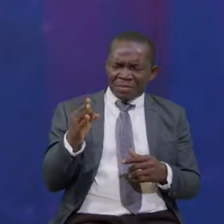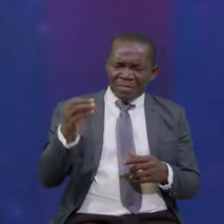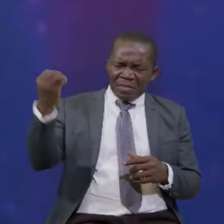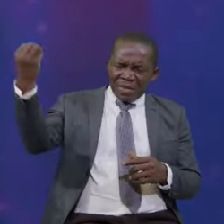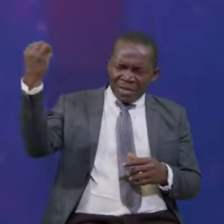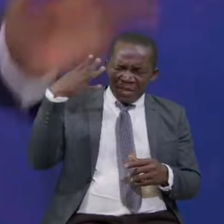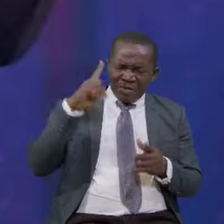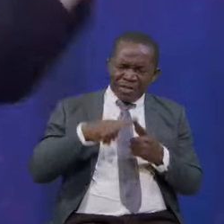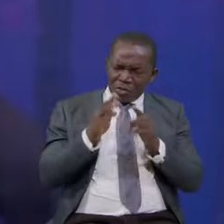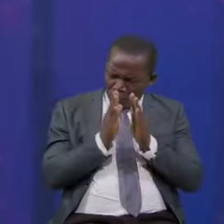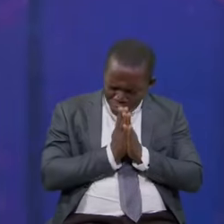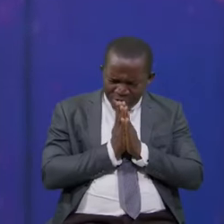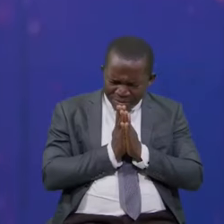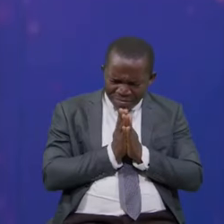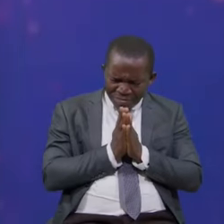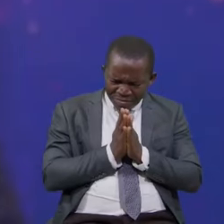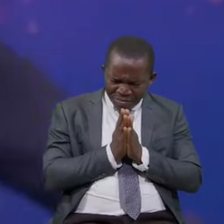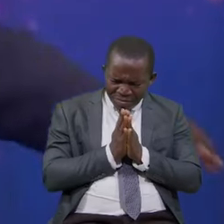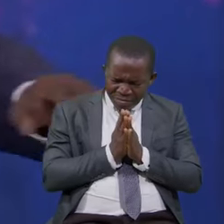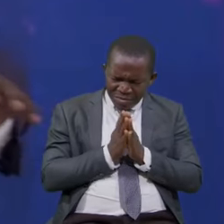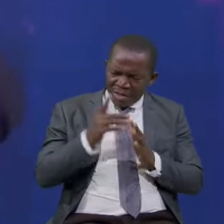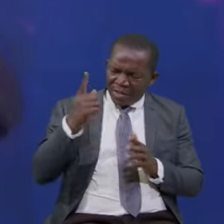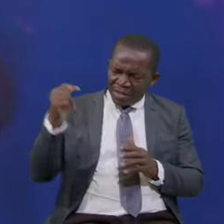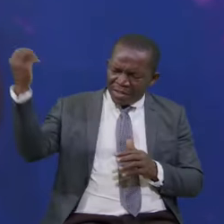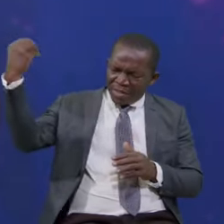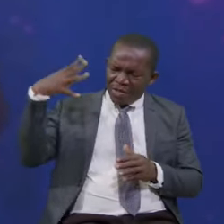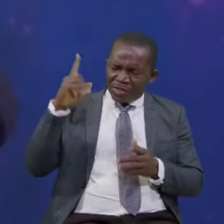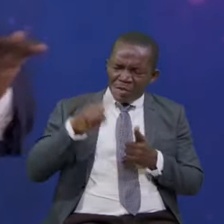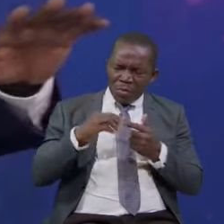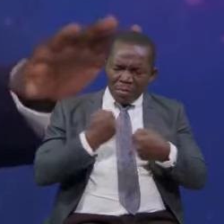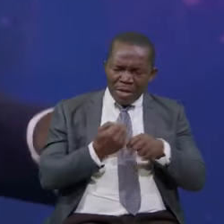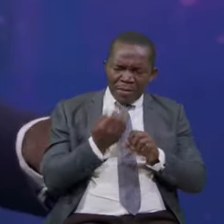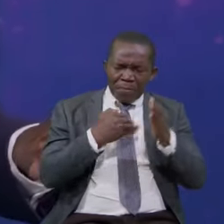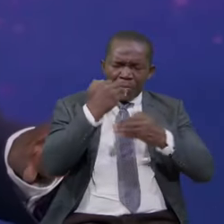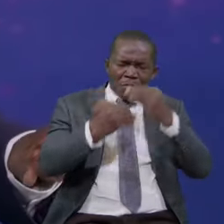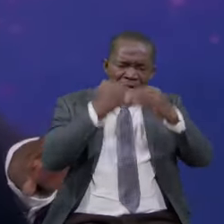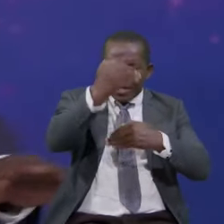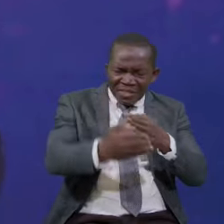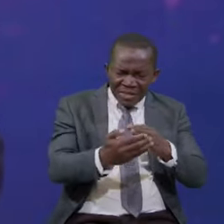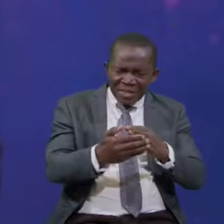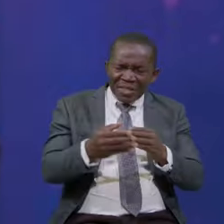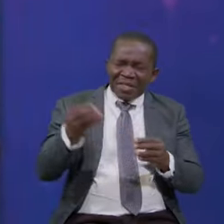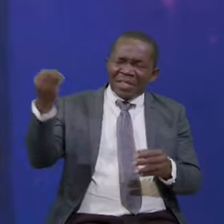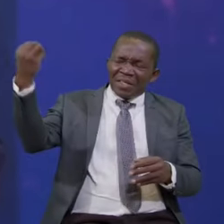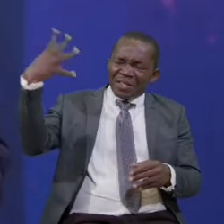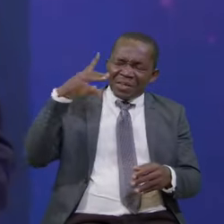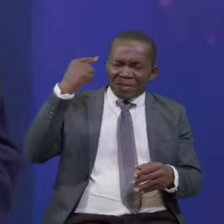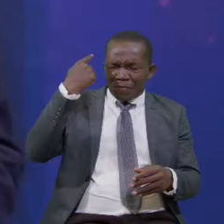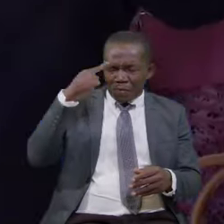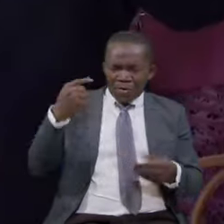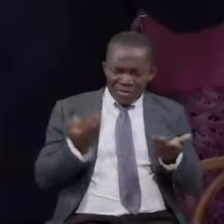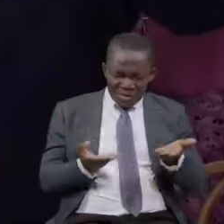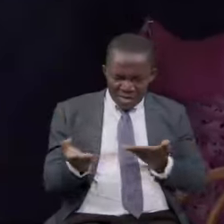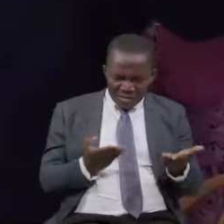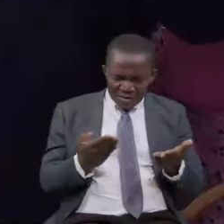prier la grâce pour progresser la grâce pour le service la